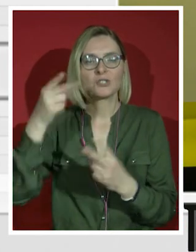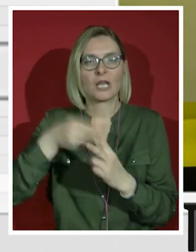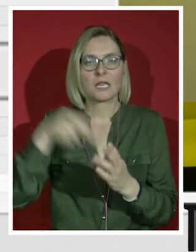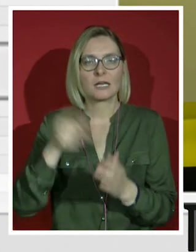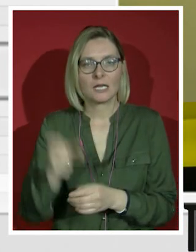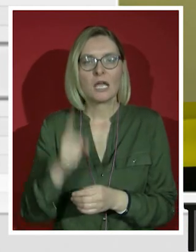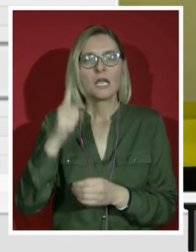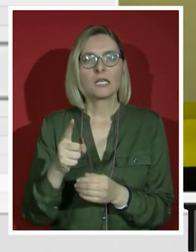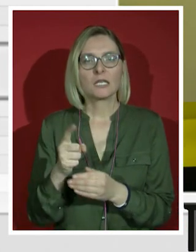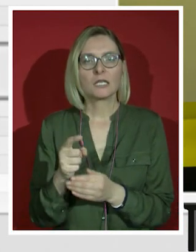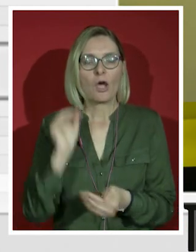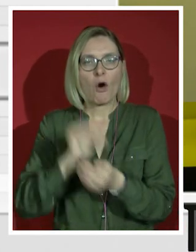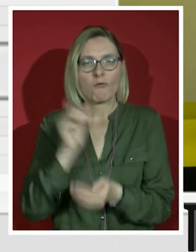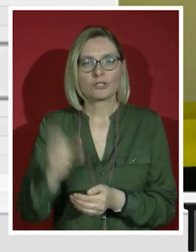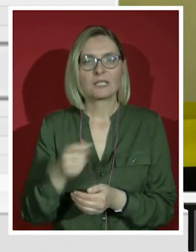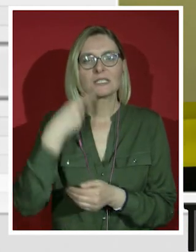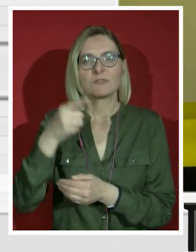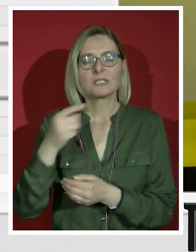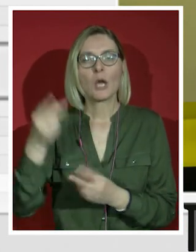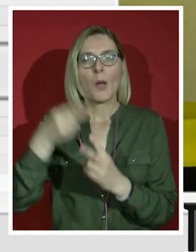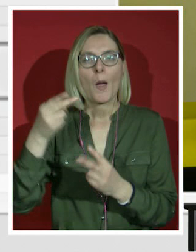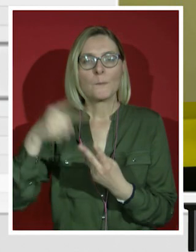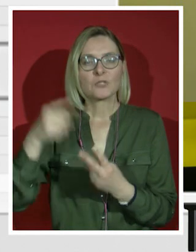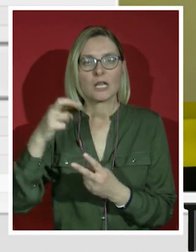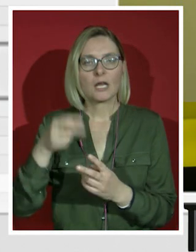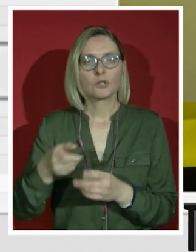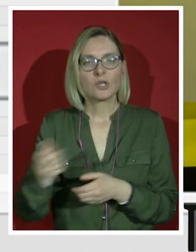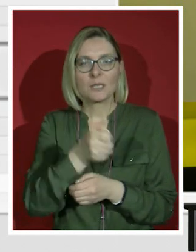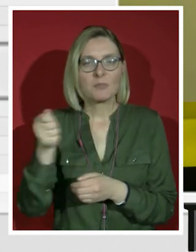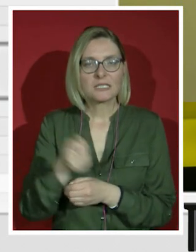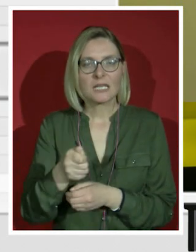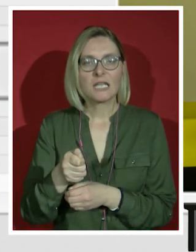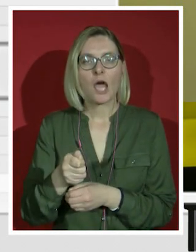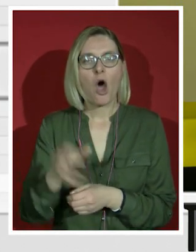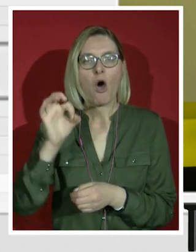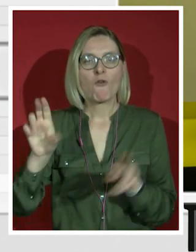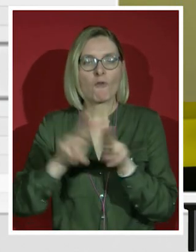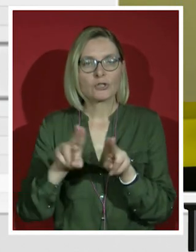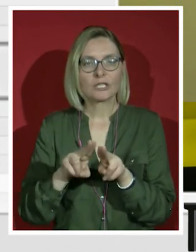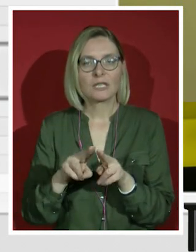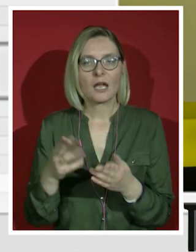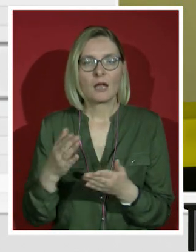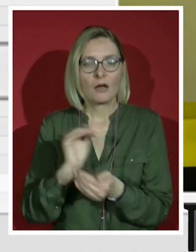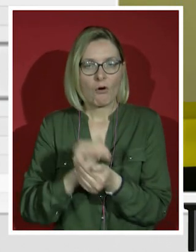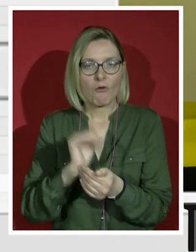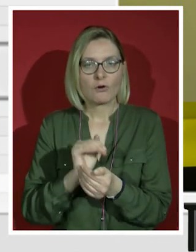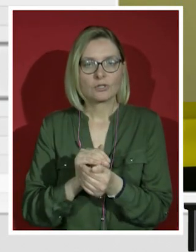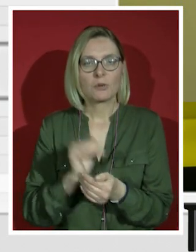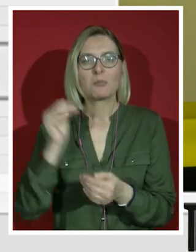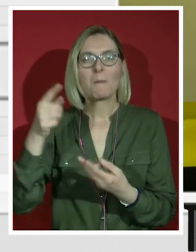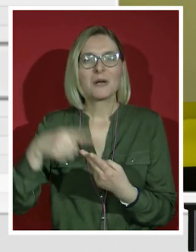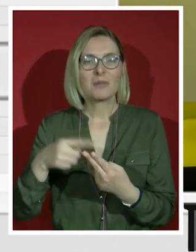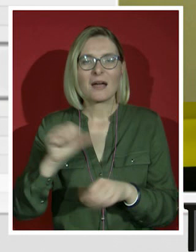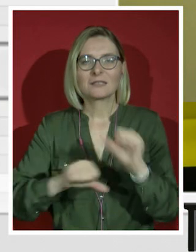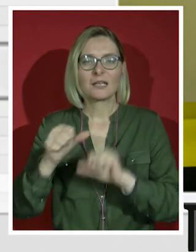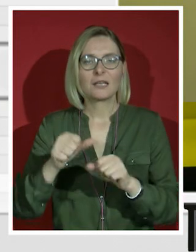овоштарите, да се известува пчеларот кога се прскаат овошките, бидејќи препаратите да содржат отрови кои што се